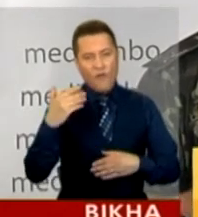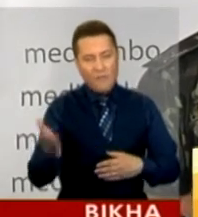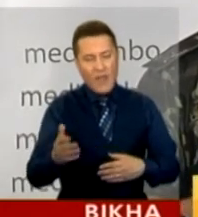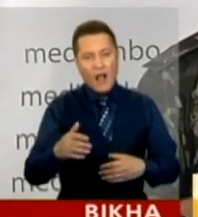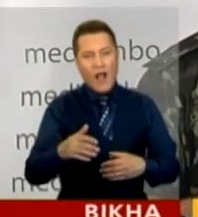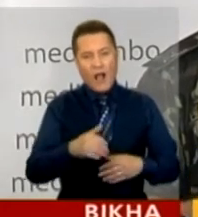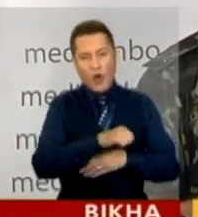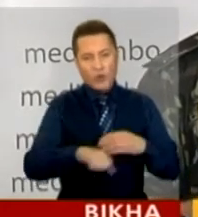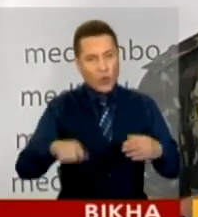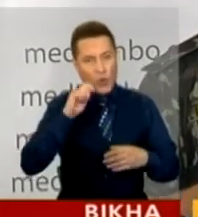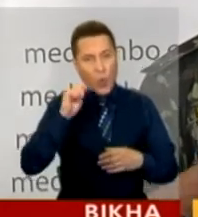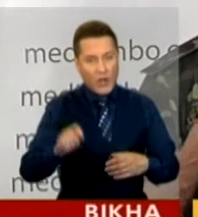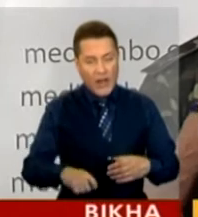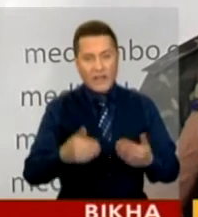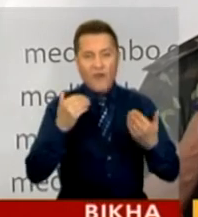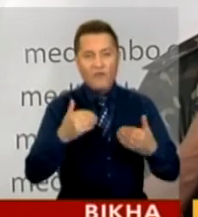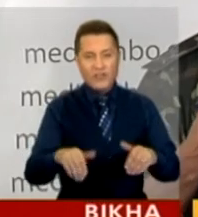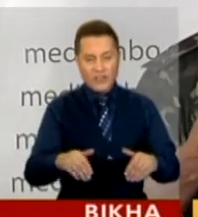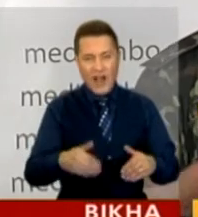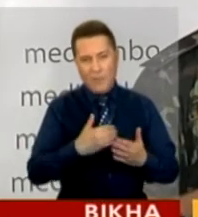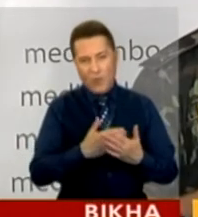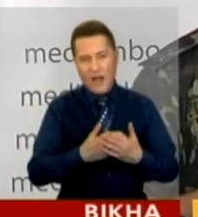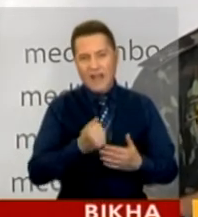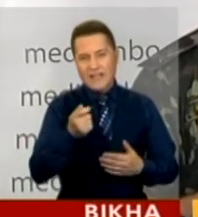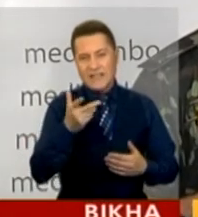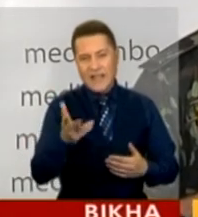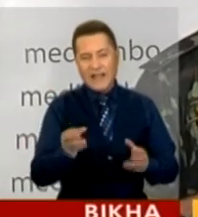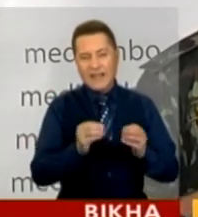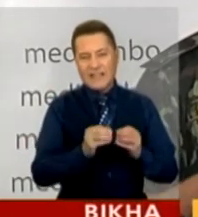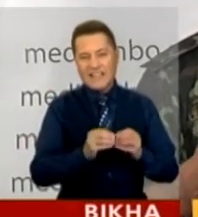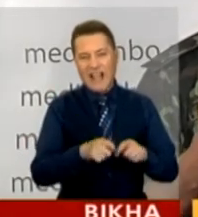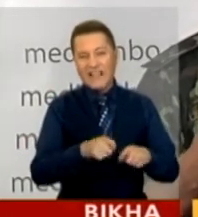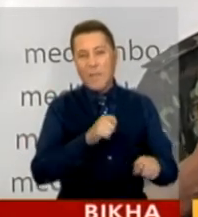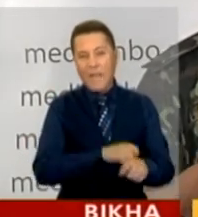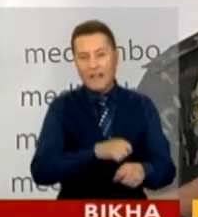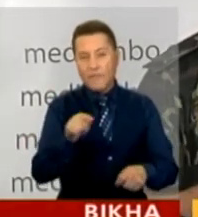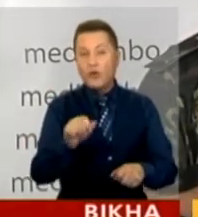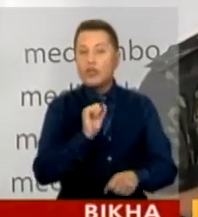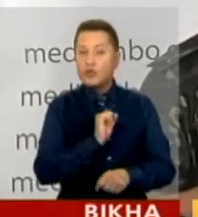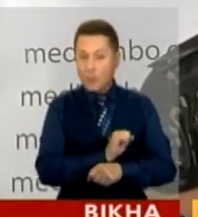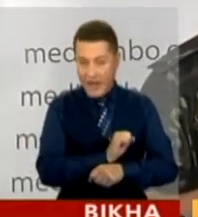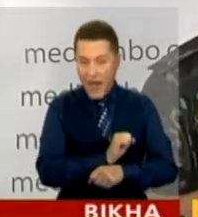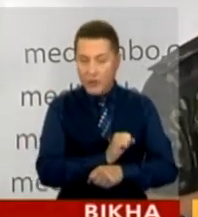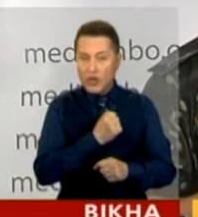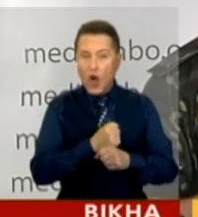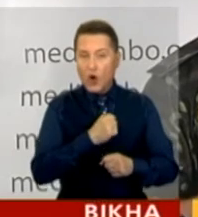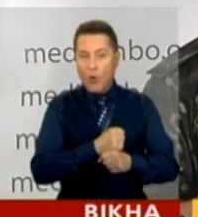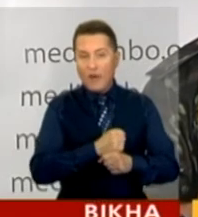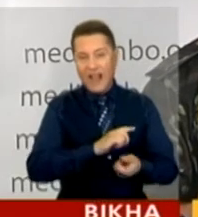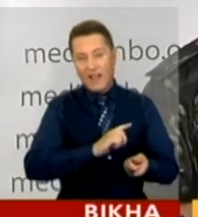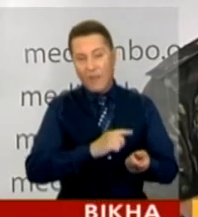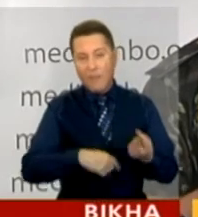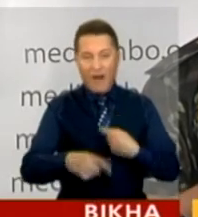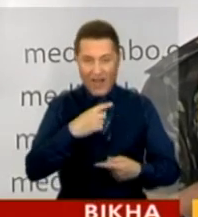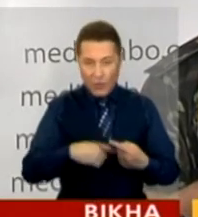тобто на Україну. І вже за буквально за декілька десятків метрів вони зупиняються, роблять поворот вправо